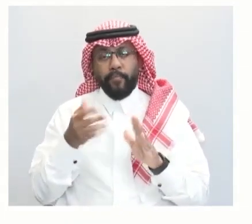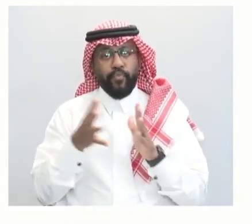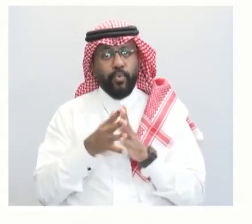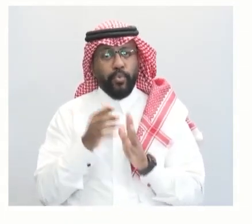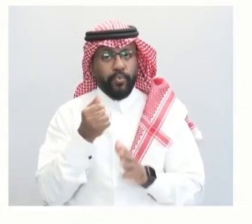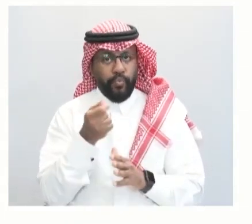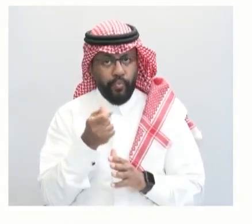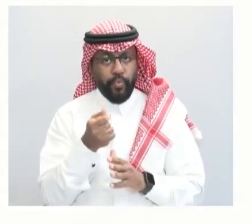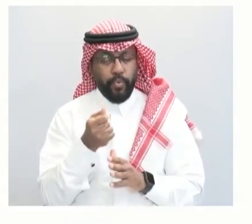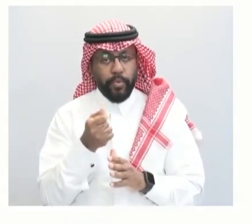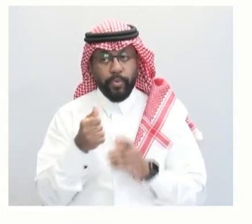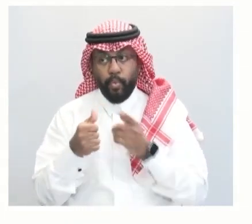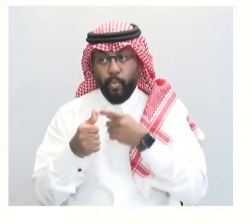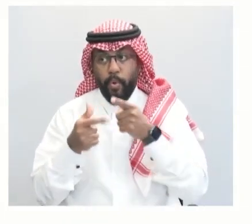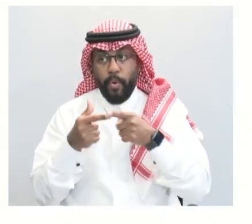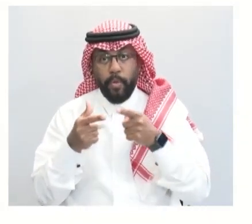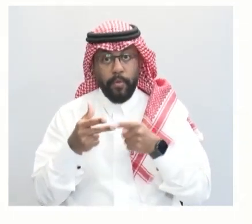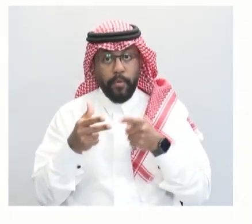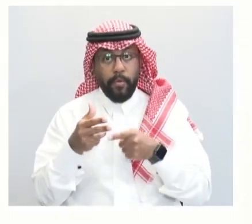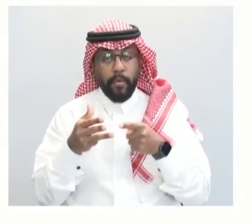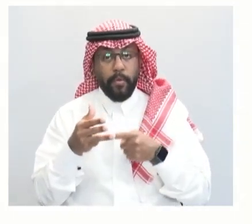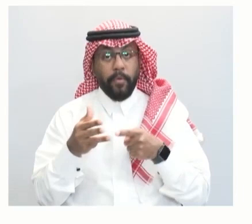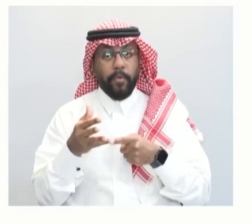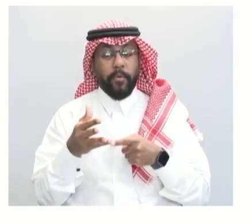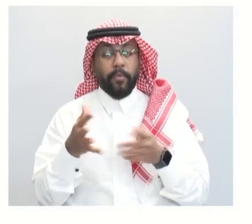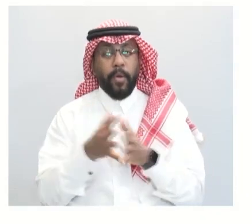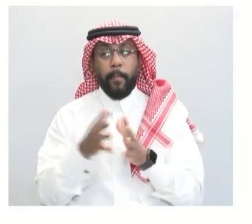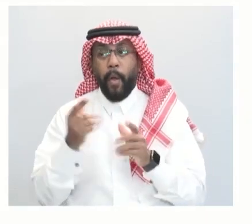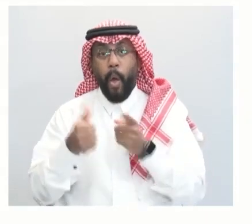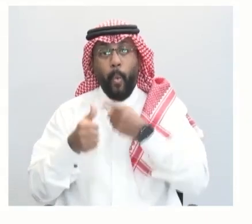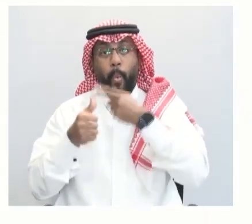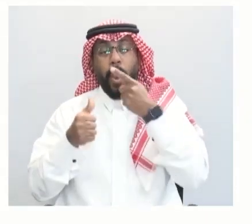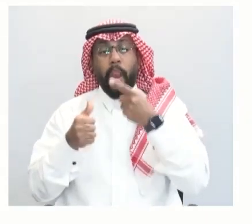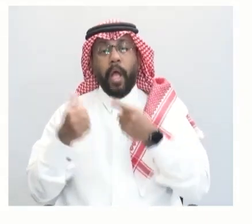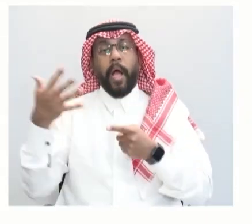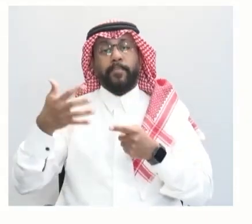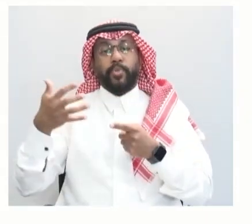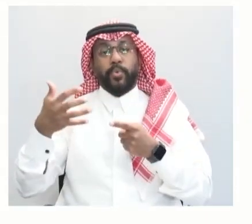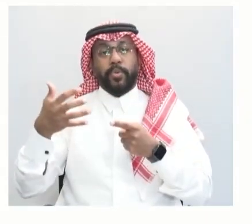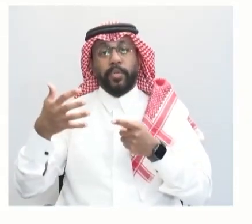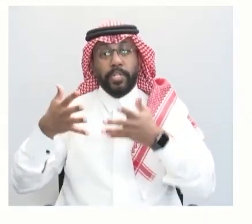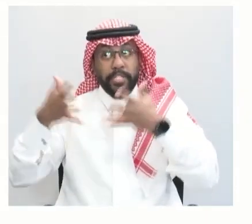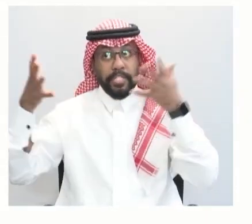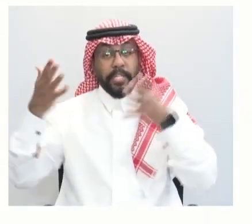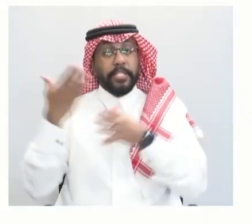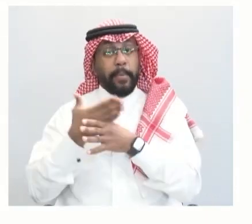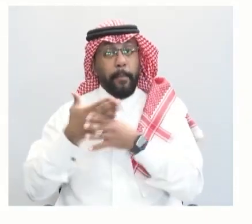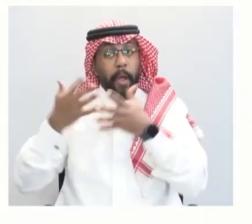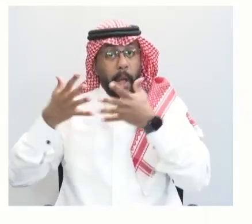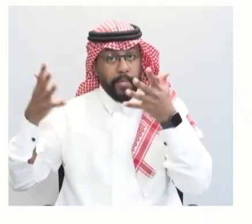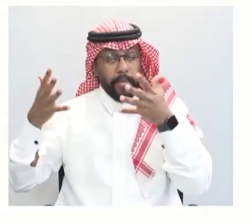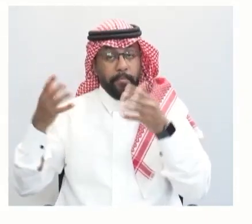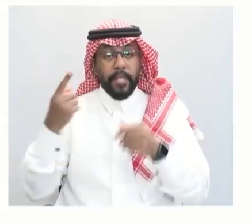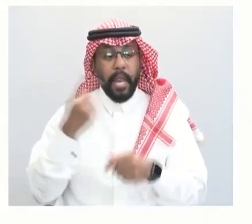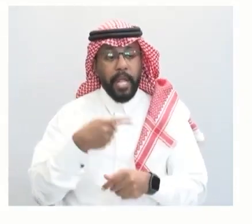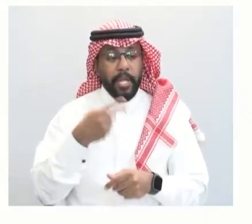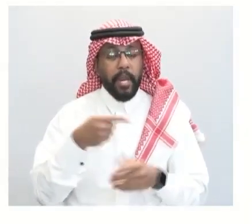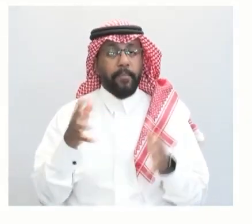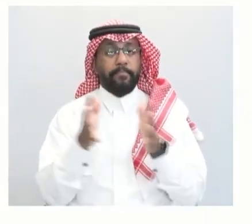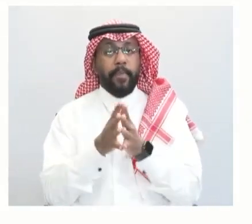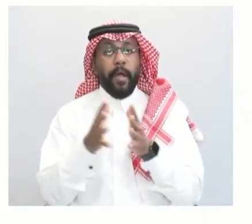القيمه الكبرى لهذه النقود من فئات الخمسون ريالا ثم انتقلنا الى فئه العشر ريالات